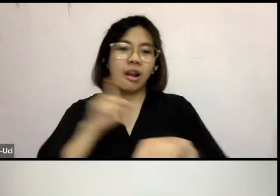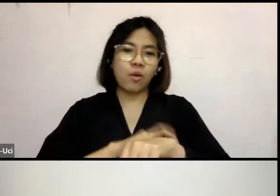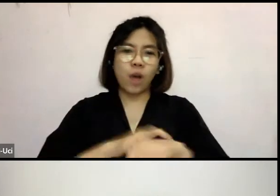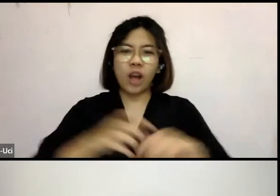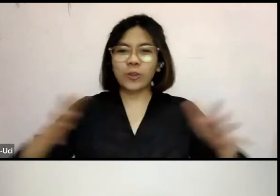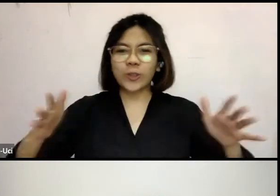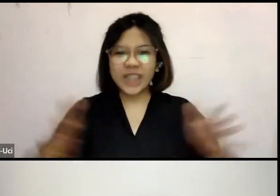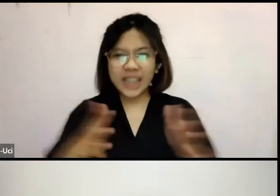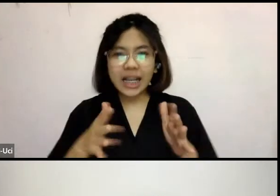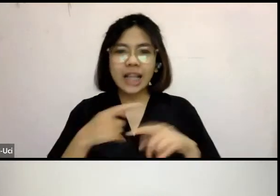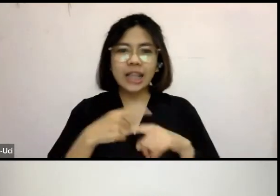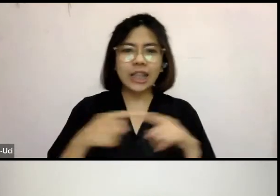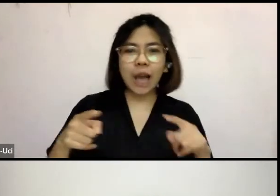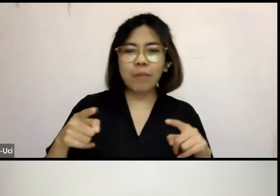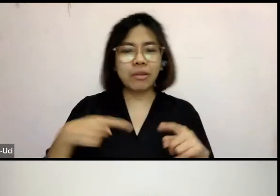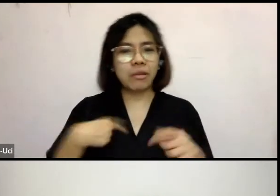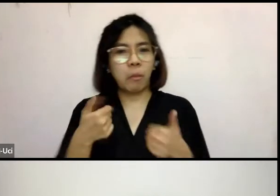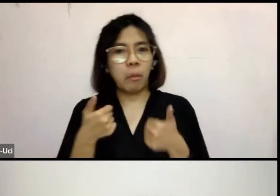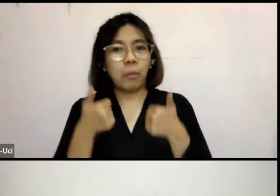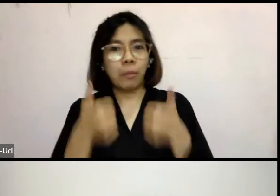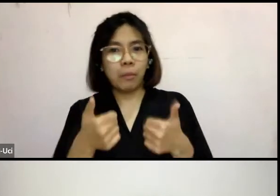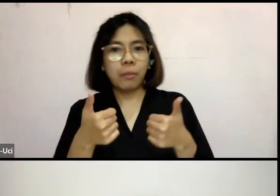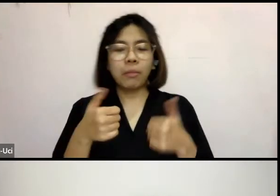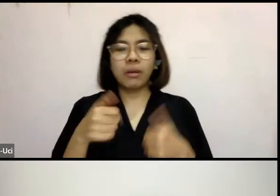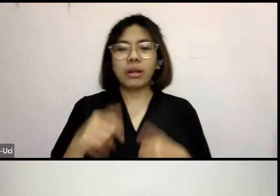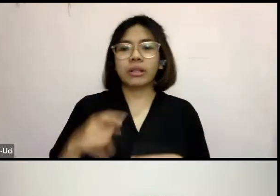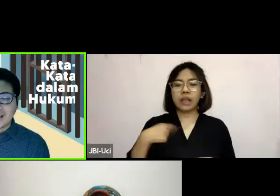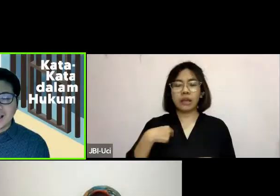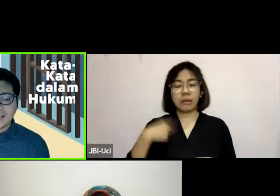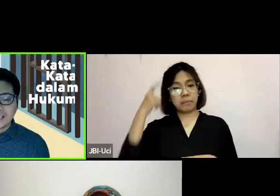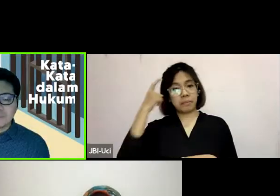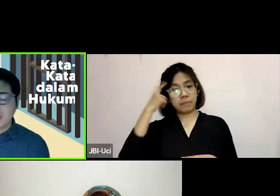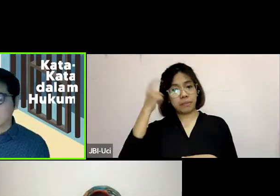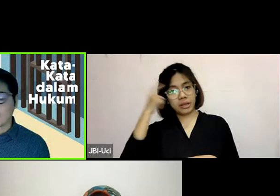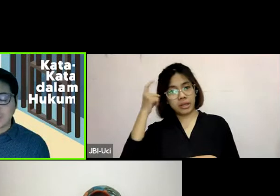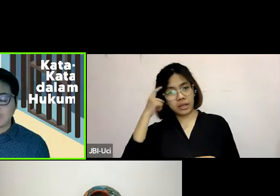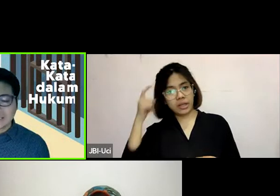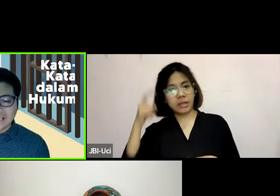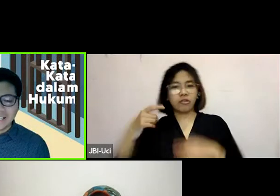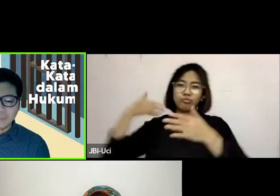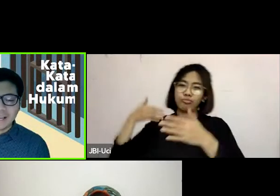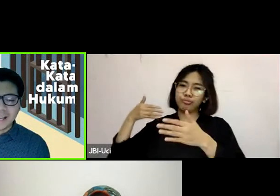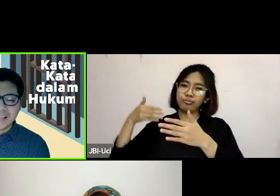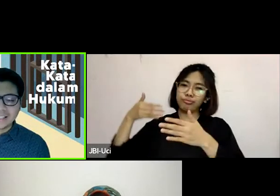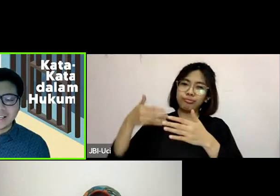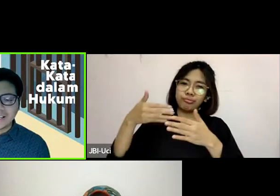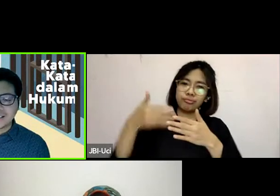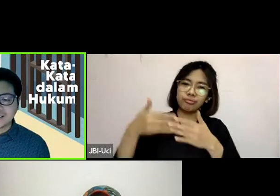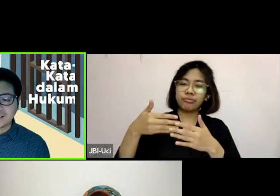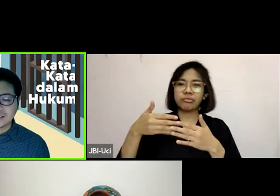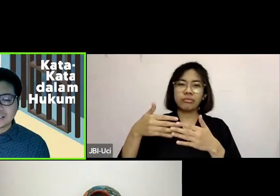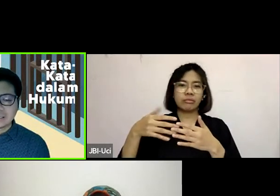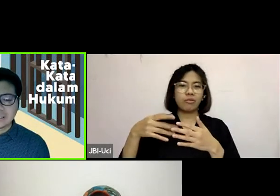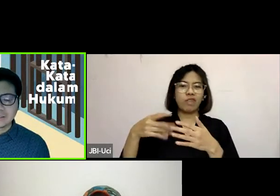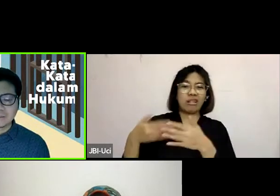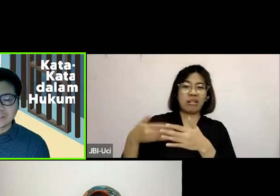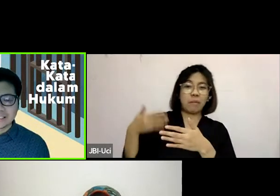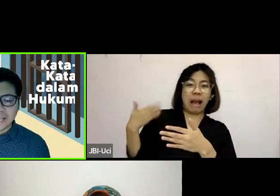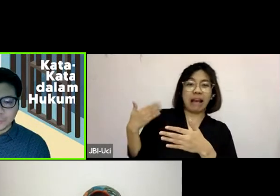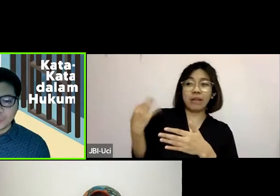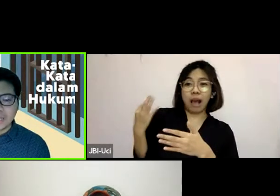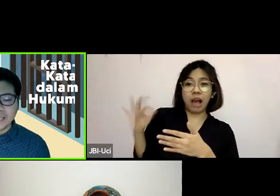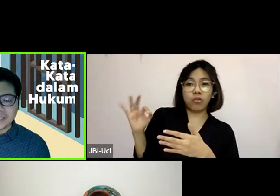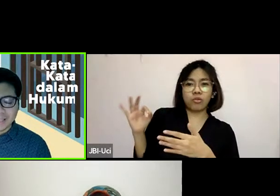mengena saya pikir ini fenomena yang belakangan ini bahkan mungkin tidak hanya belakangan ini ya kalau di